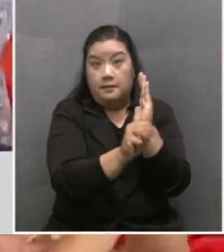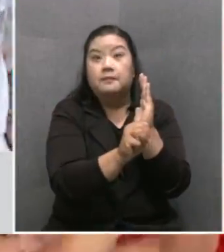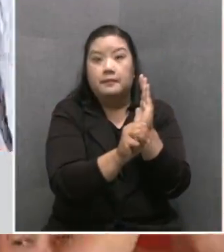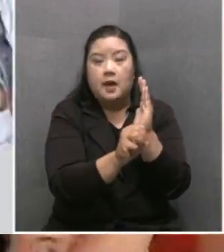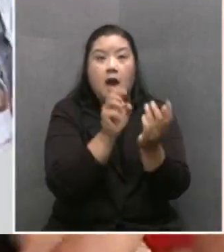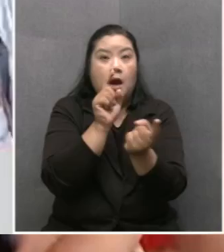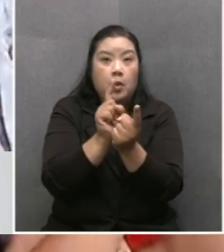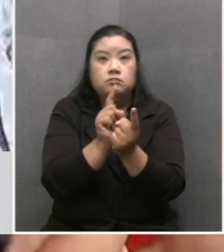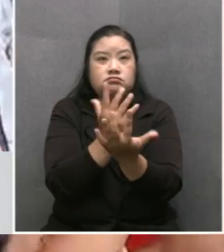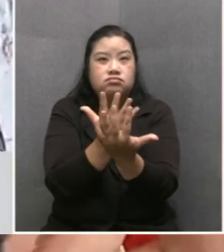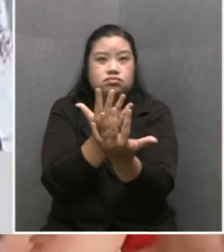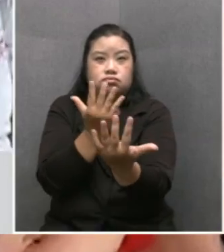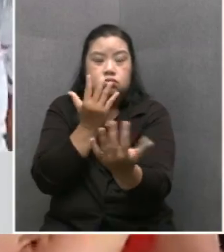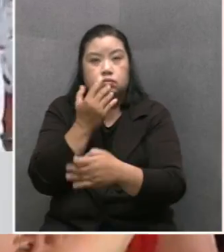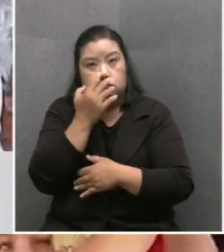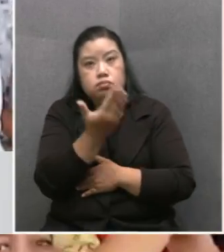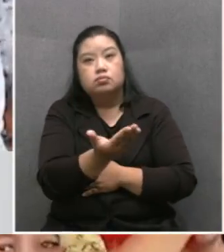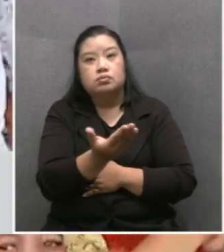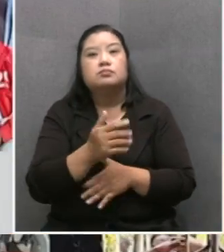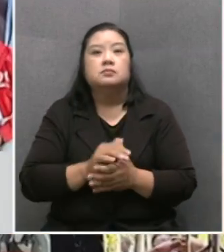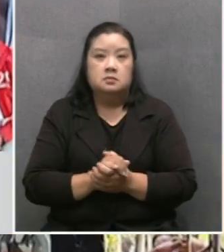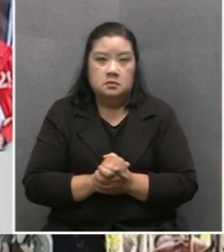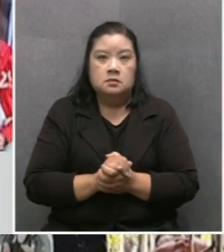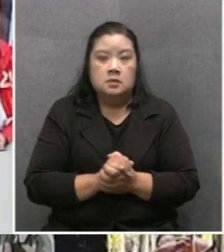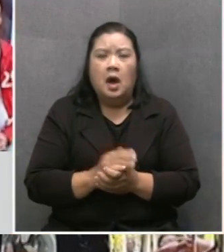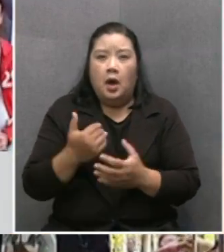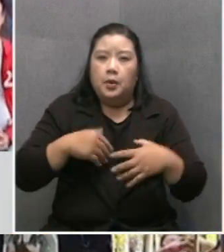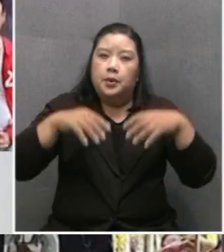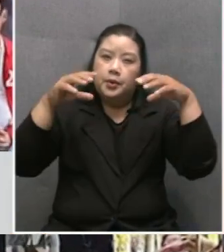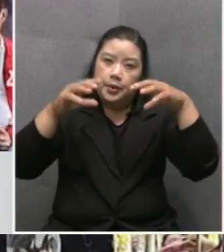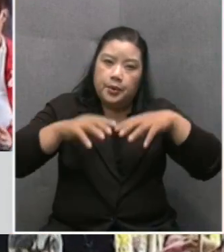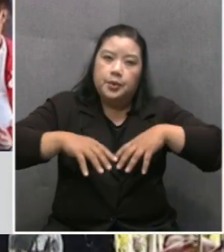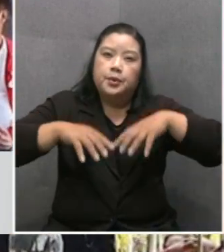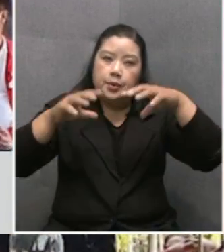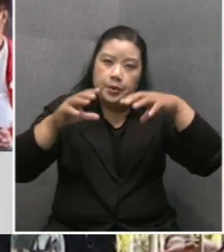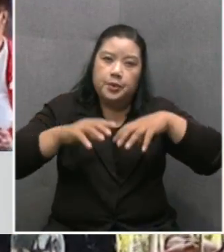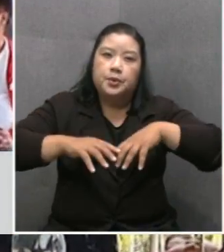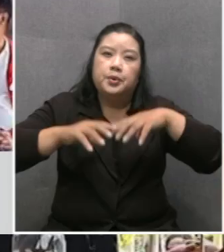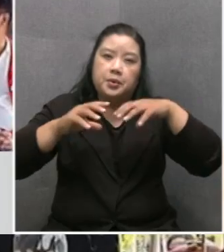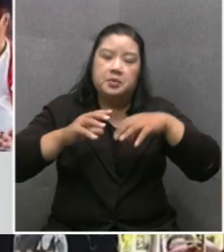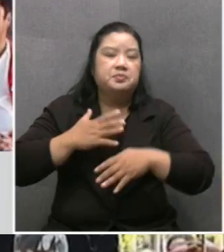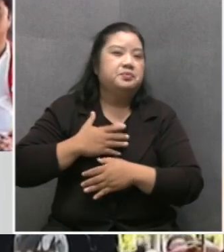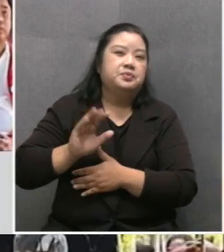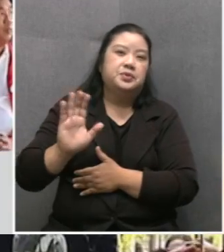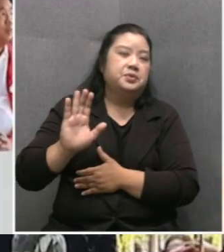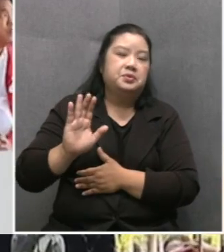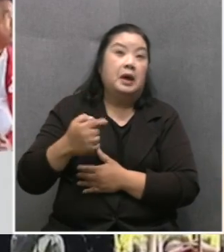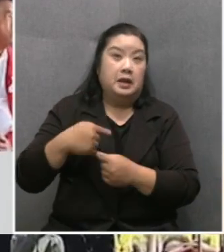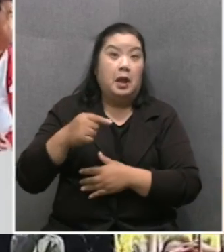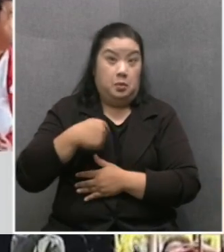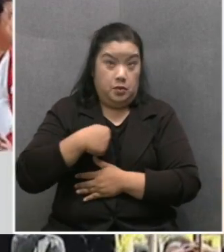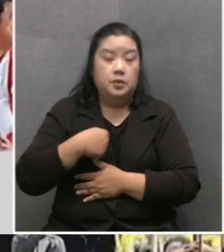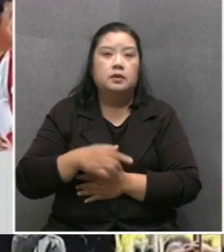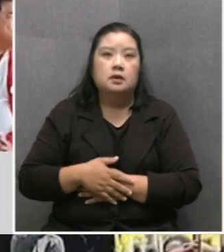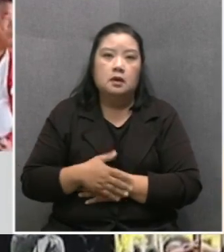ที่มารับฟังเต็มพื้นที่เลยแม้จะมีสายฝนโปรยมาเป็นระยะระยะก็ตามนะครับนายเศรษฐากล่าวว่าสมัย